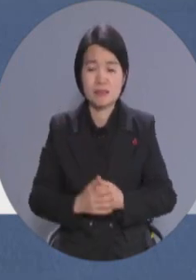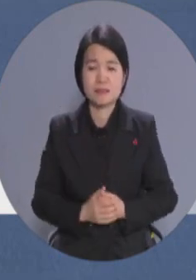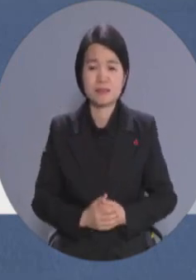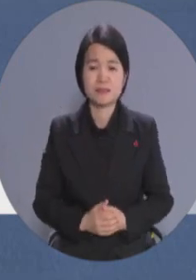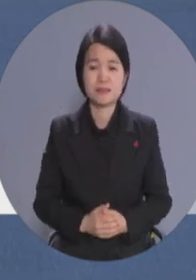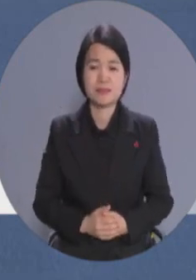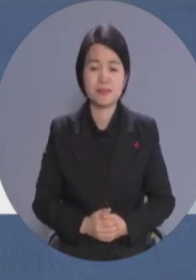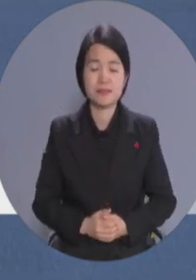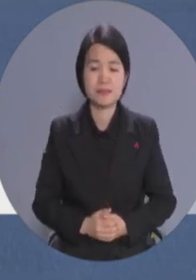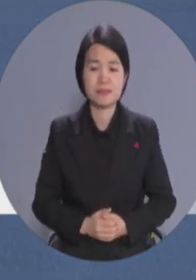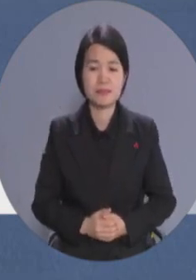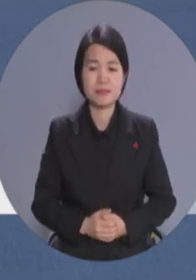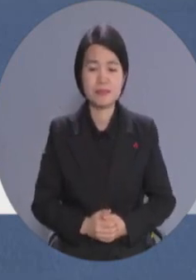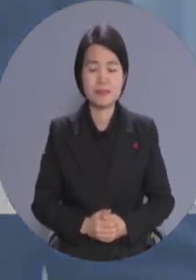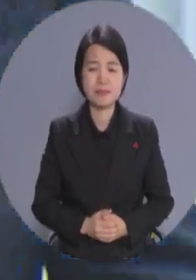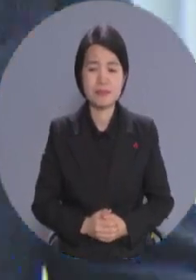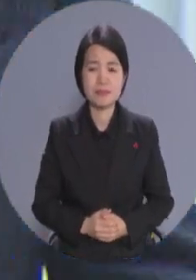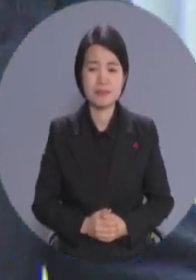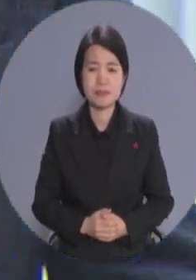문철